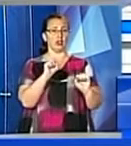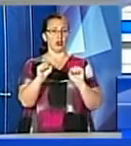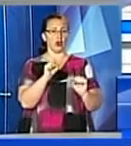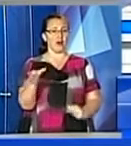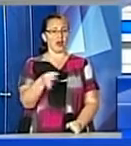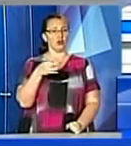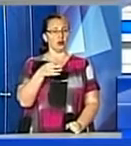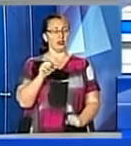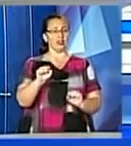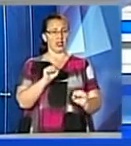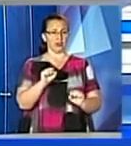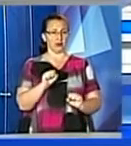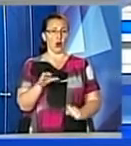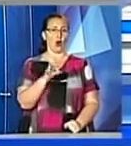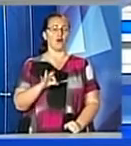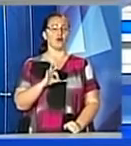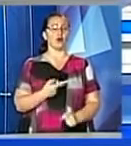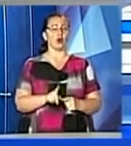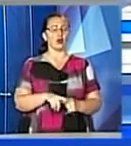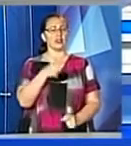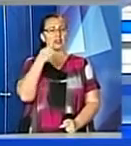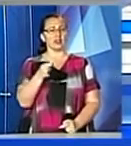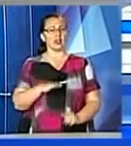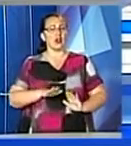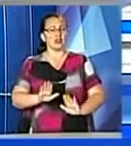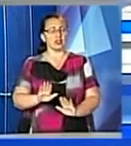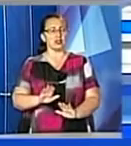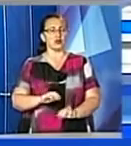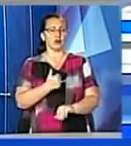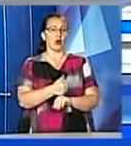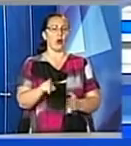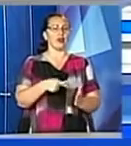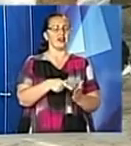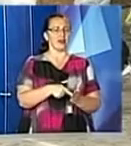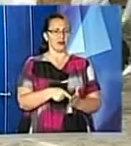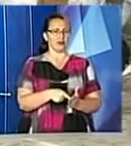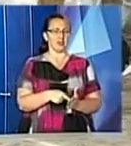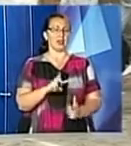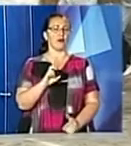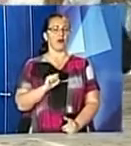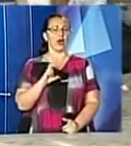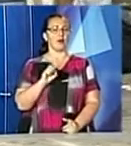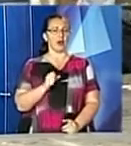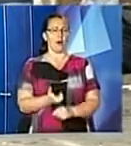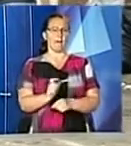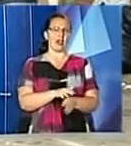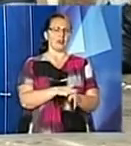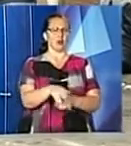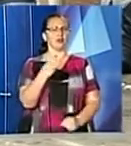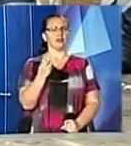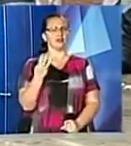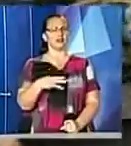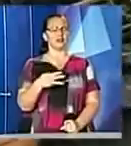обласна адміністрація. Про це сказав заступник міського голови Львова Сергій Бабак. Перенакопиченими залишаються